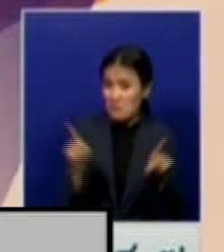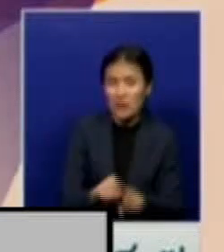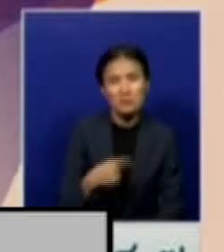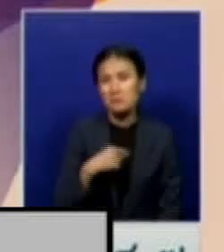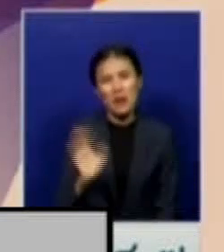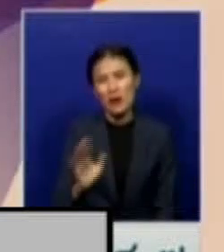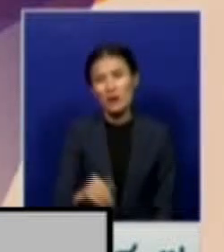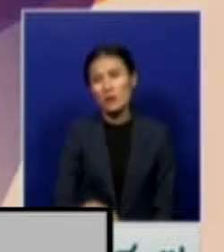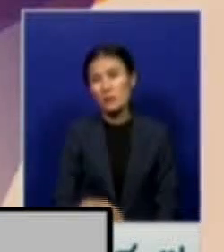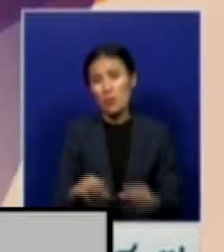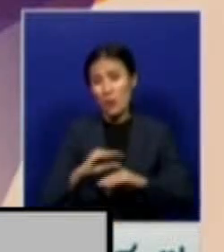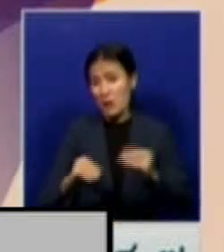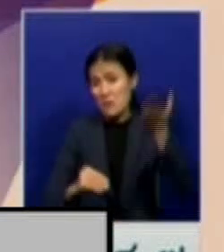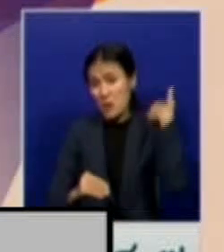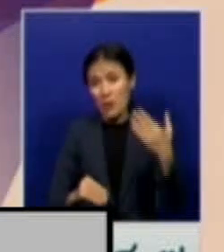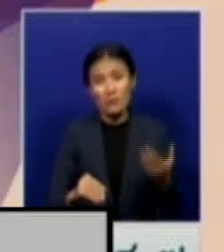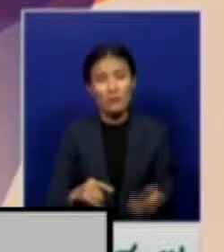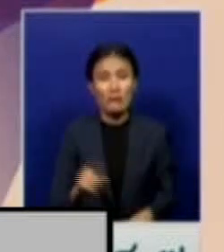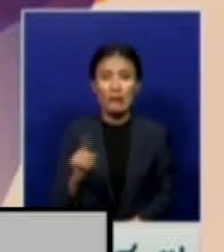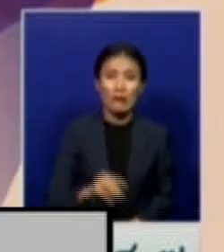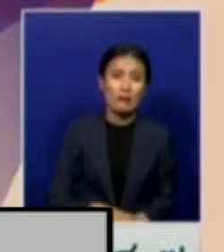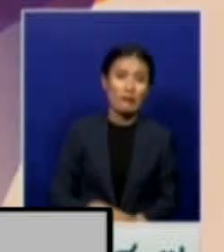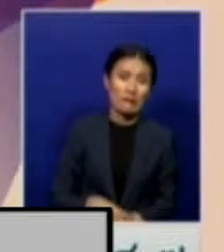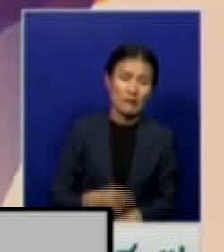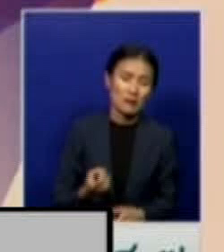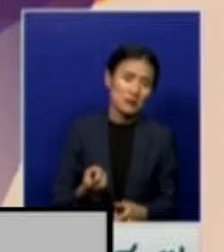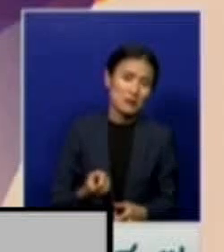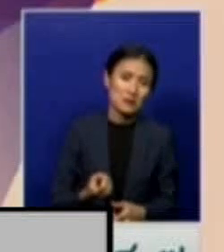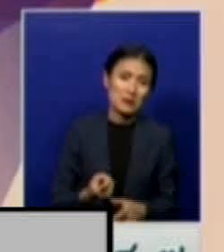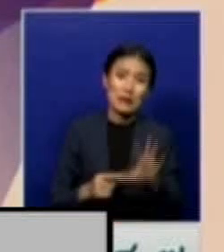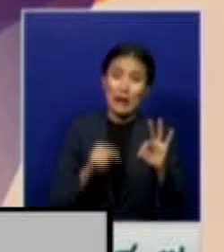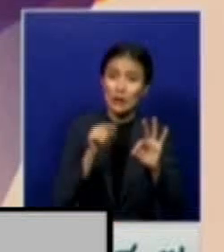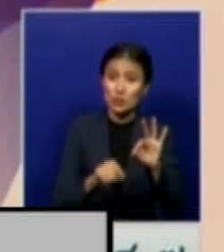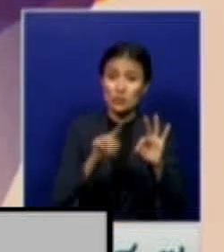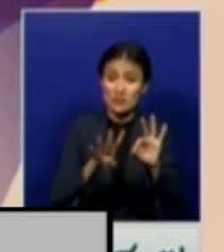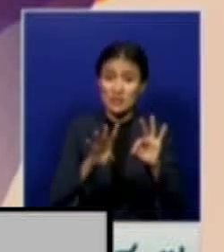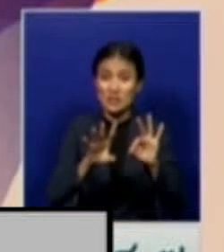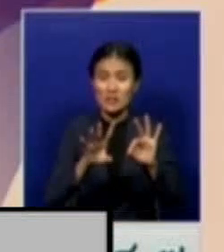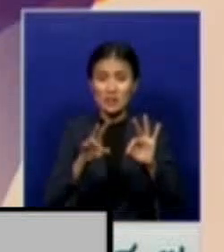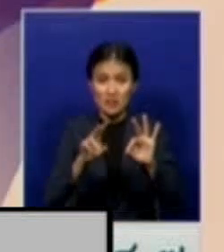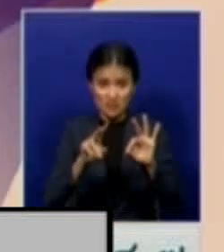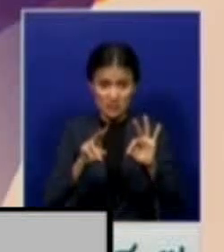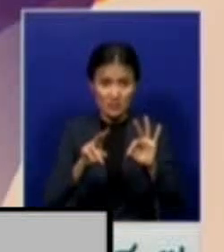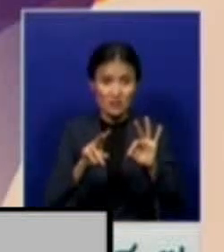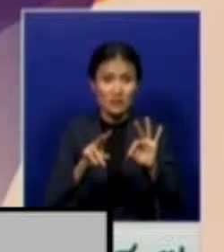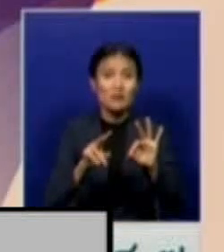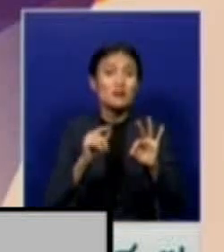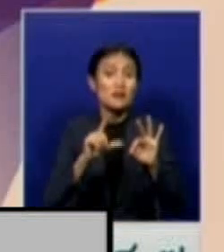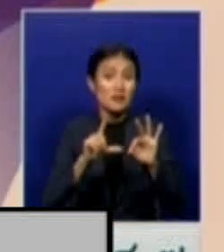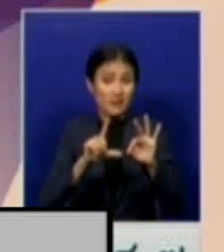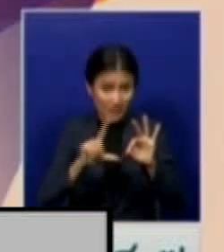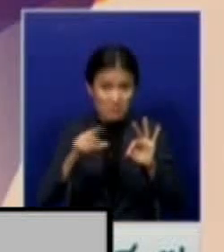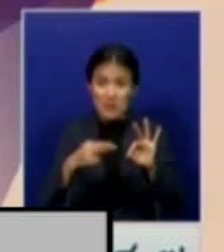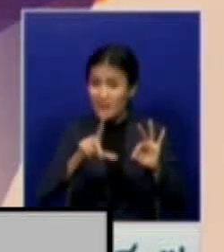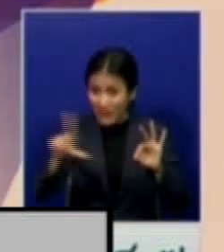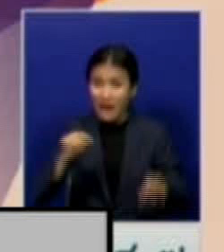ทชื่อยั่งยืนแต่จริงๆแล้วไม่ได้สร้างความยั่งยืนและไม่ได้ช่วยลดปัญหาความเหลื่อมล้ำอะไรให้กับประเทศเ